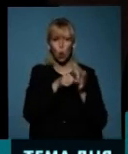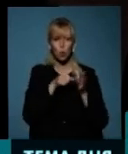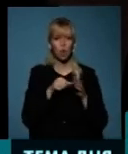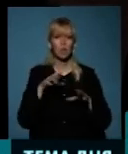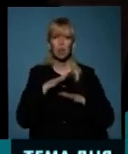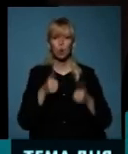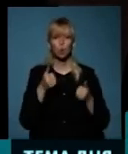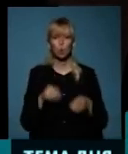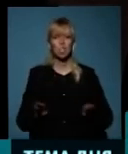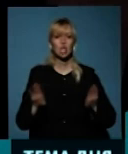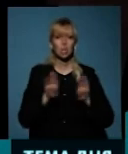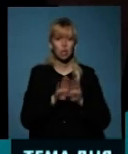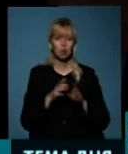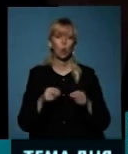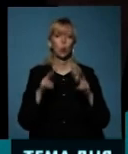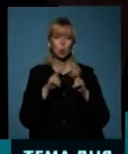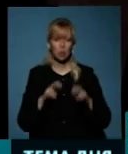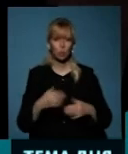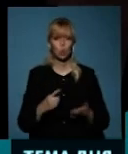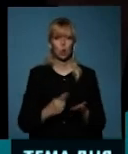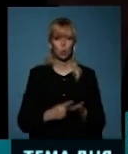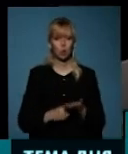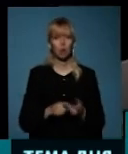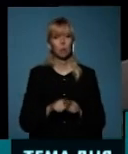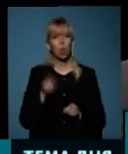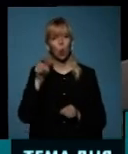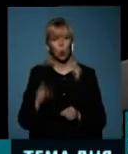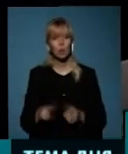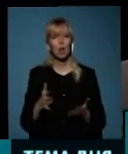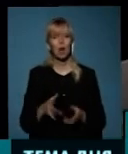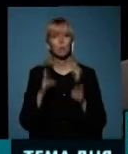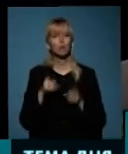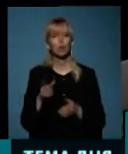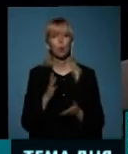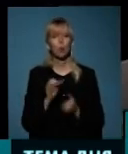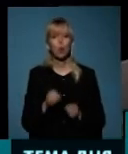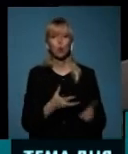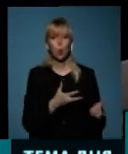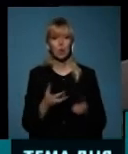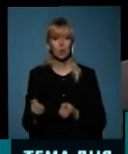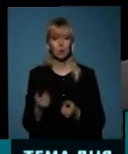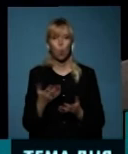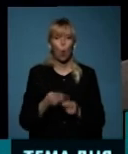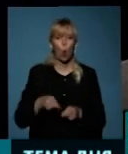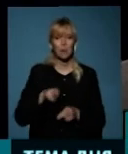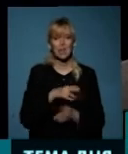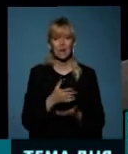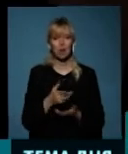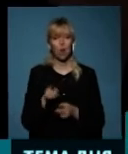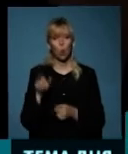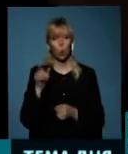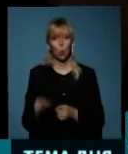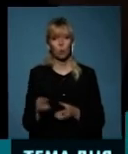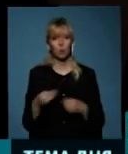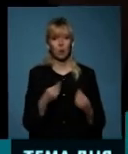були добре зачинені. Це вже слідство знову доведе. Тим не менш, людина, яка постраждала, да, людина, що вона може отримати? Людина, діло в тому, що вона була